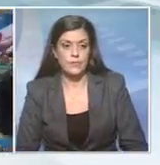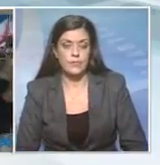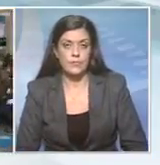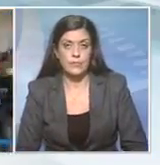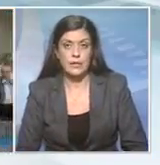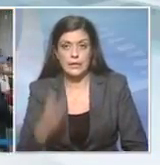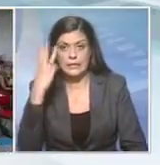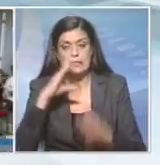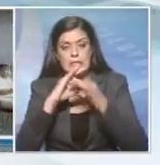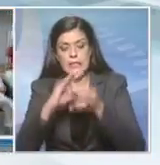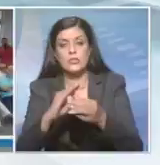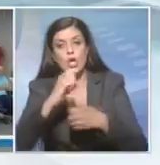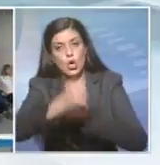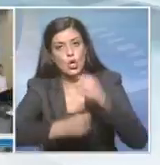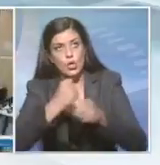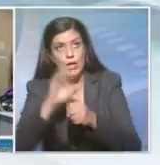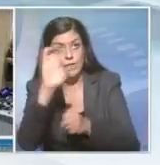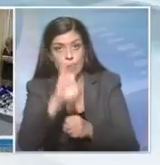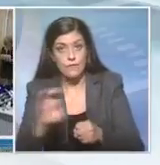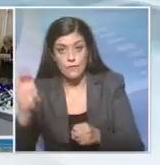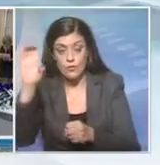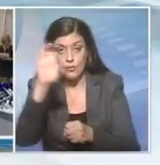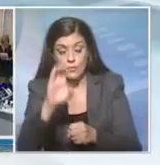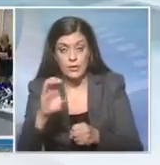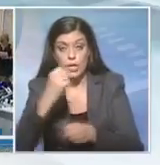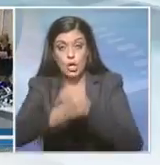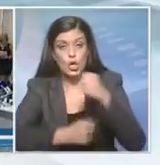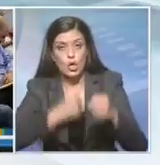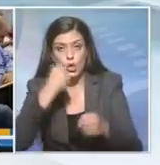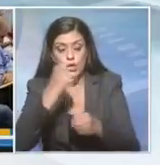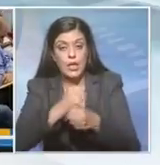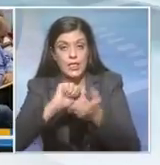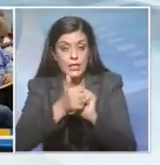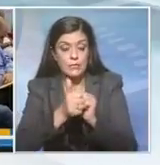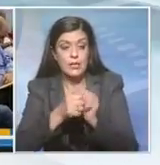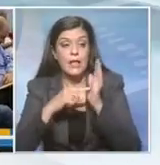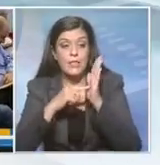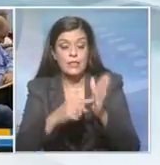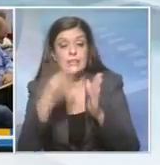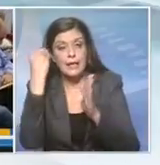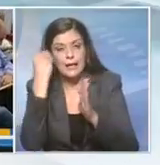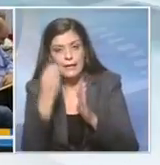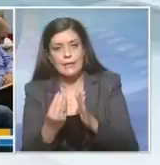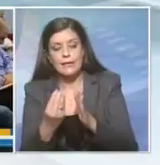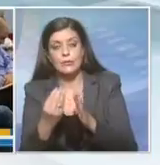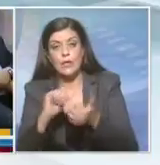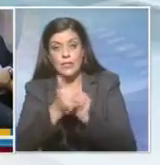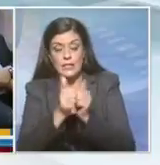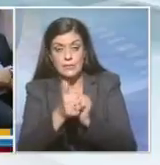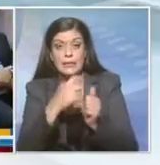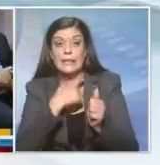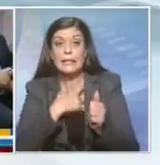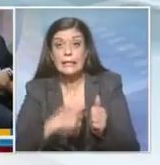Για τρίτη συνεχή χρονιά διοργανώνεται η Ευρωπαϊκή Εβδομάδα Αθλητισμού με στόχο να αναδείξει τα πολλαπλά ωφέλη του αθλητισμού στη ψυχική και σωματική υγεία μικρών και